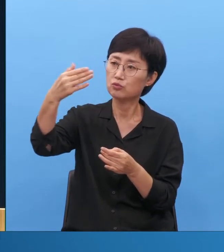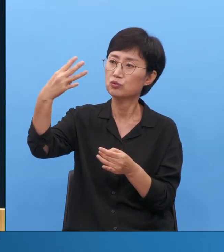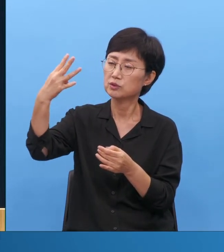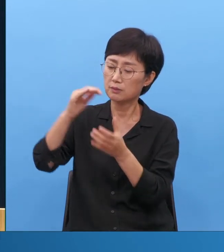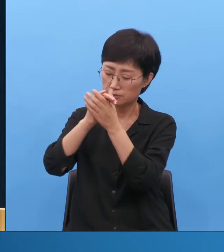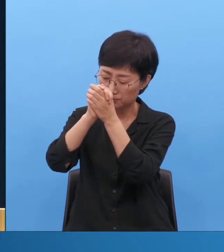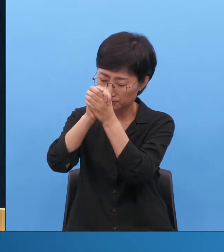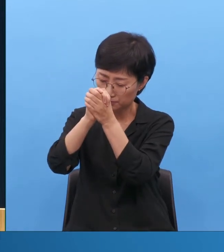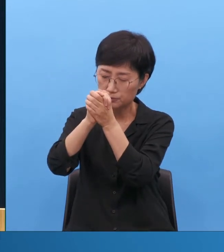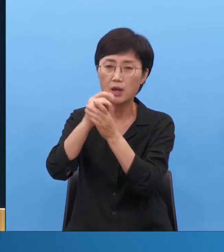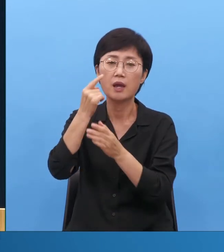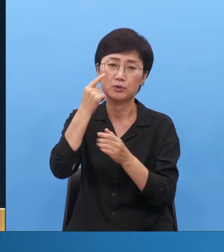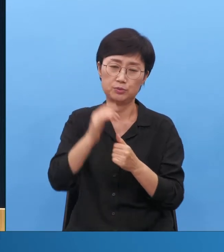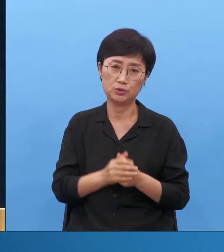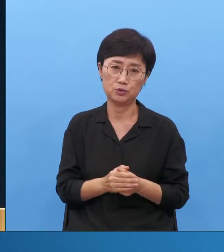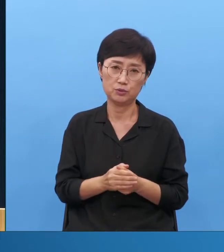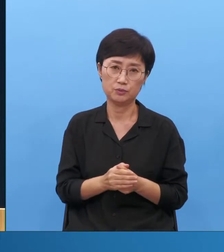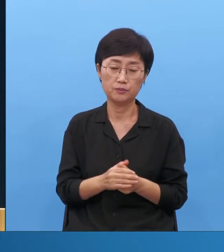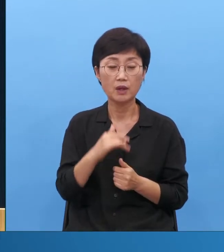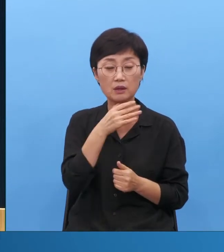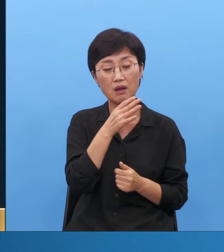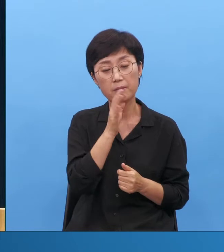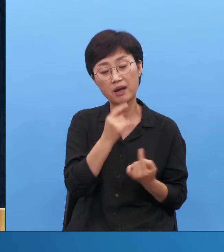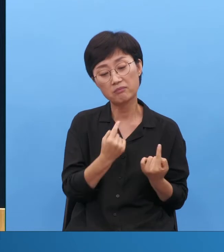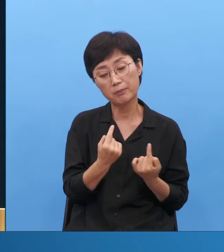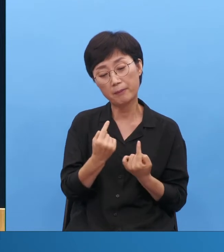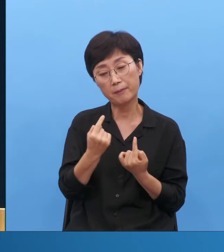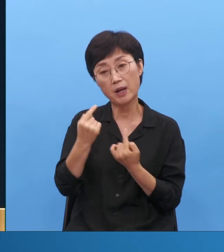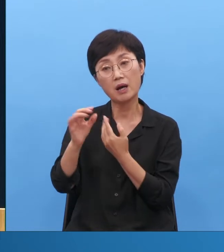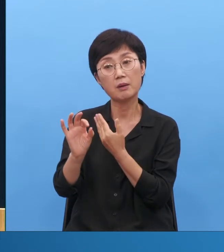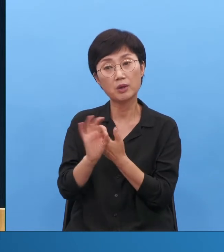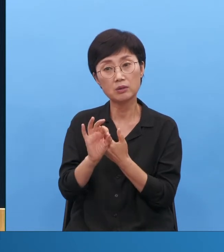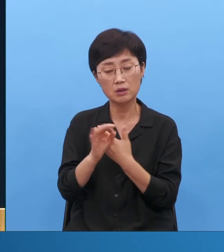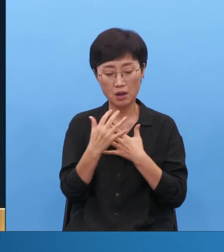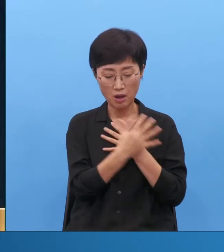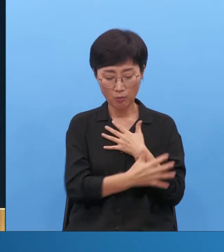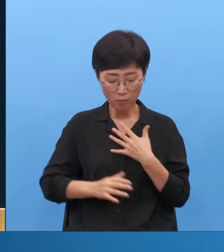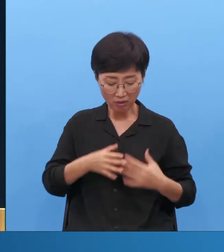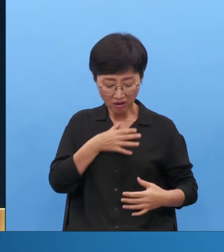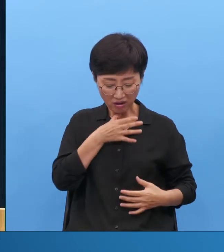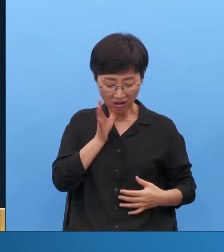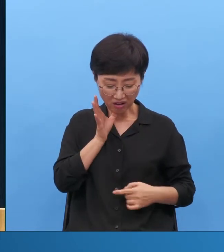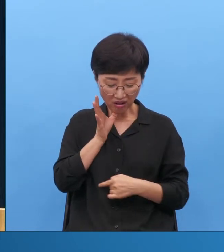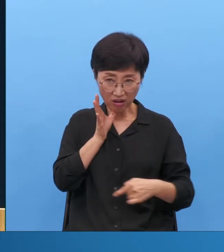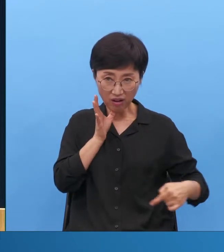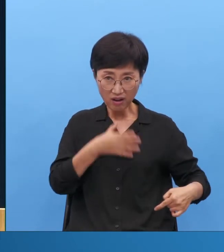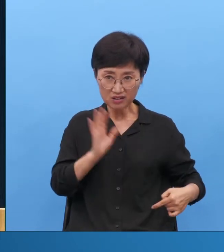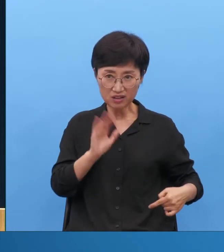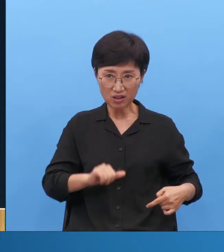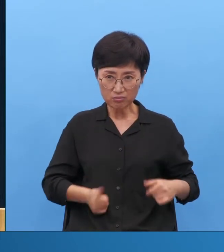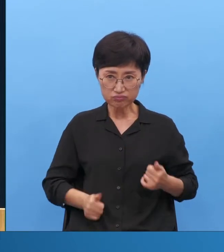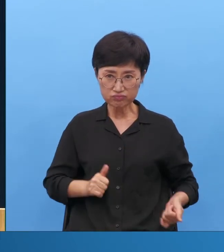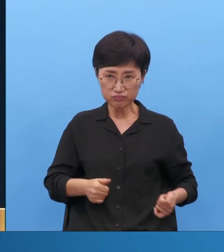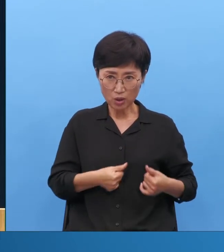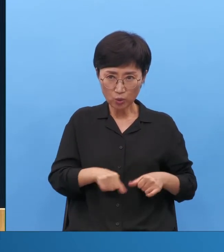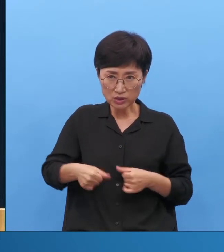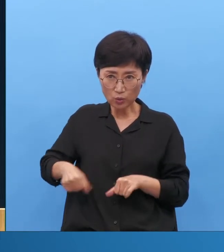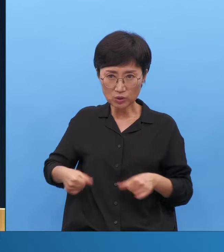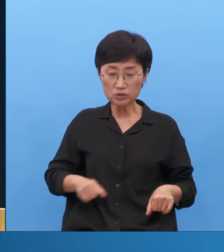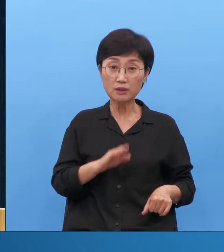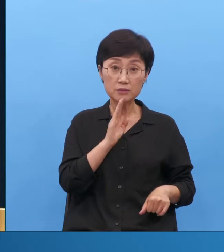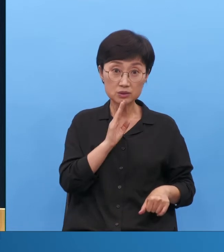있고요. 여러분 행경막 스톱돼 있고 장은 움직이지 않고 완전히 지금 늑골 다 줄어들고 있어요. 계속 하셔야 돼요.